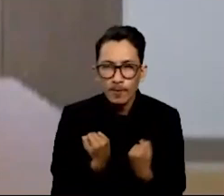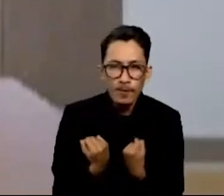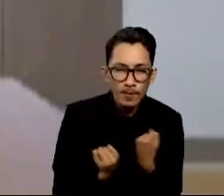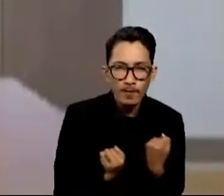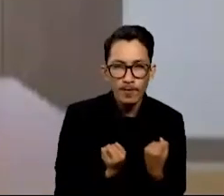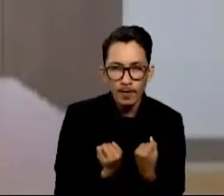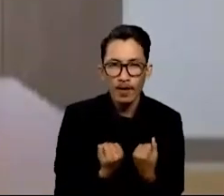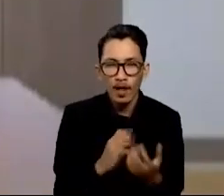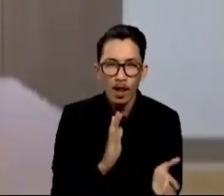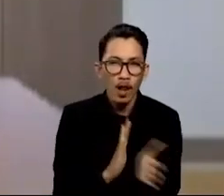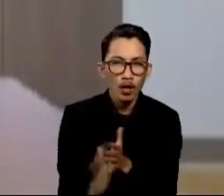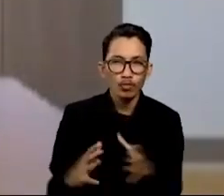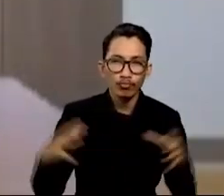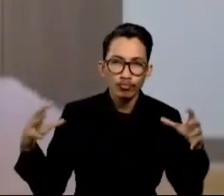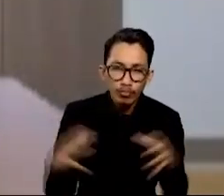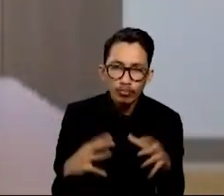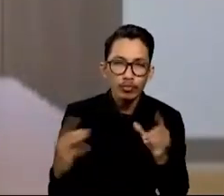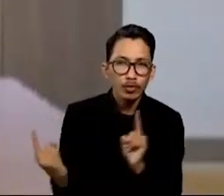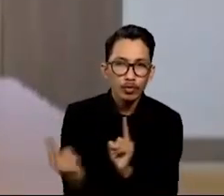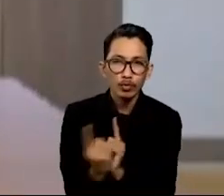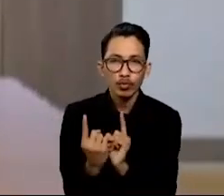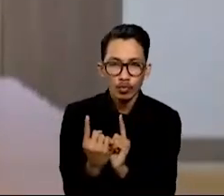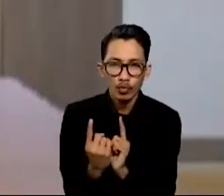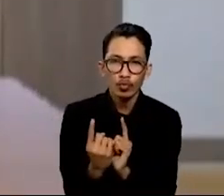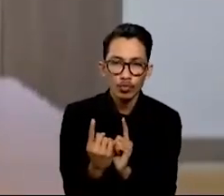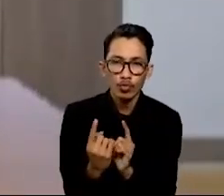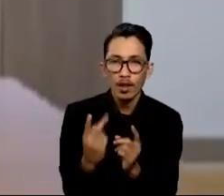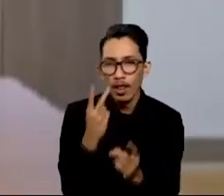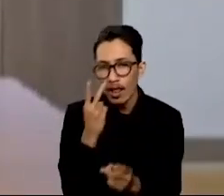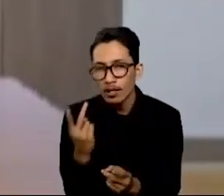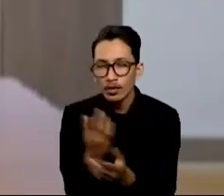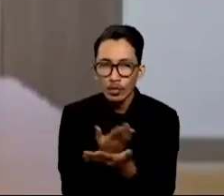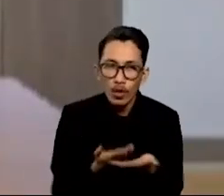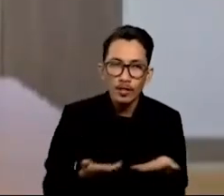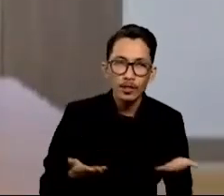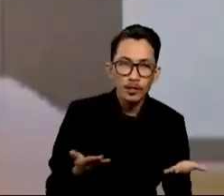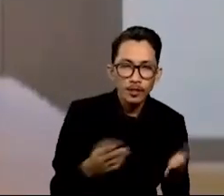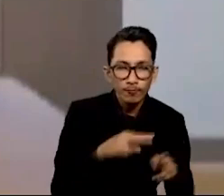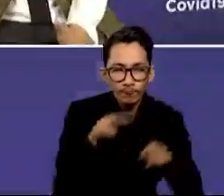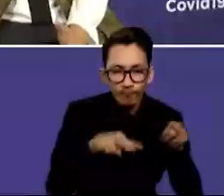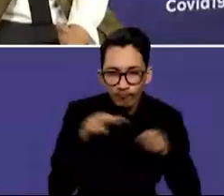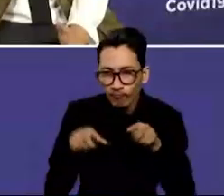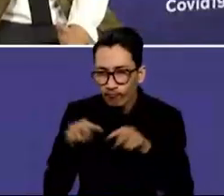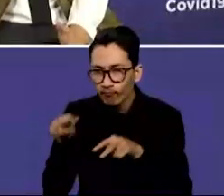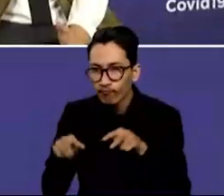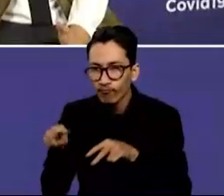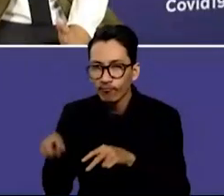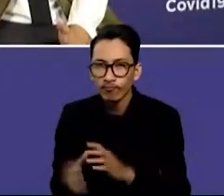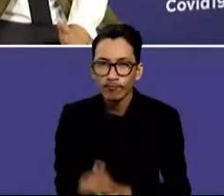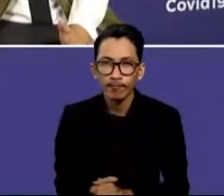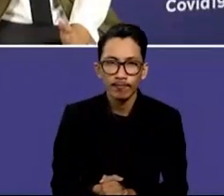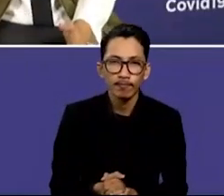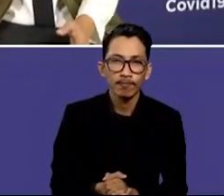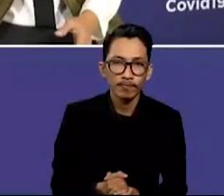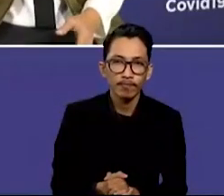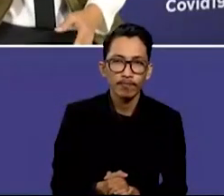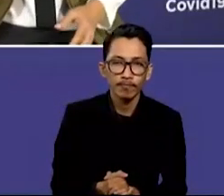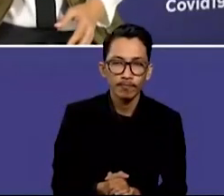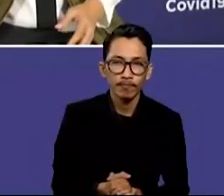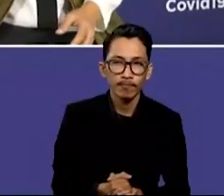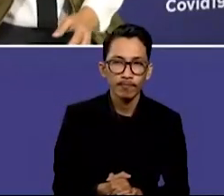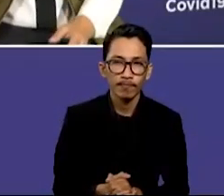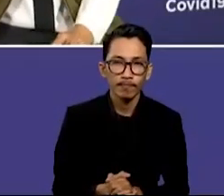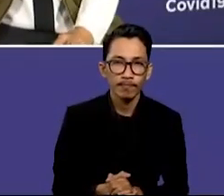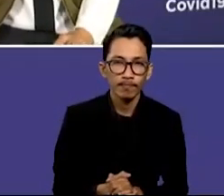mengadakan pertemuan dengan Forkopimda, terus melihat situasi dan saya perintahkan leading sektor terkait